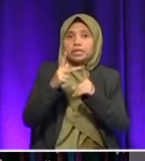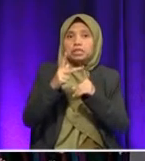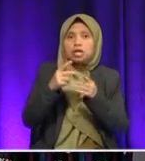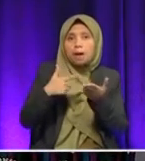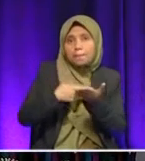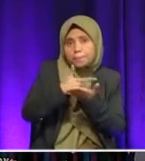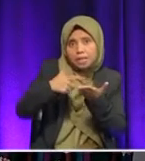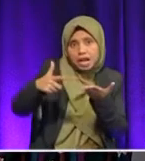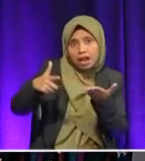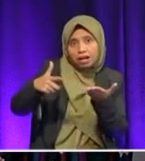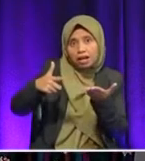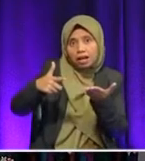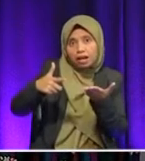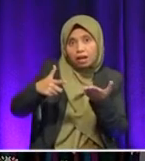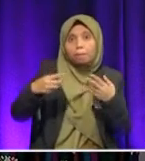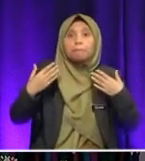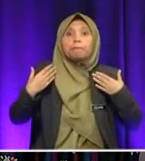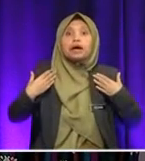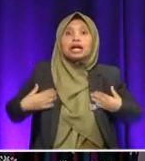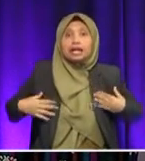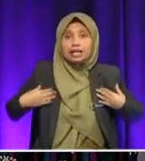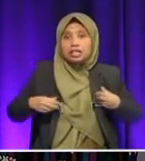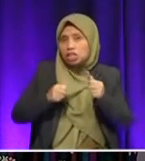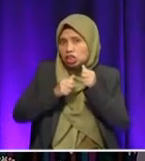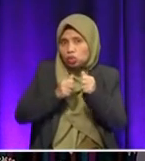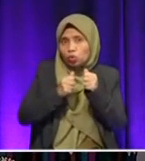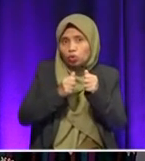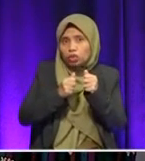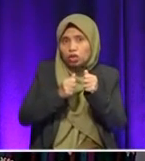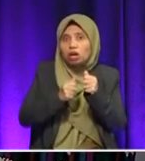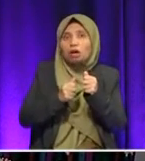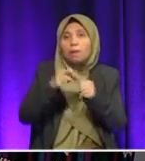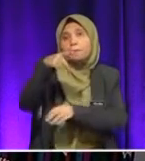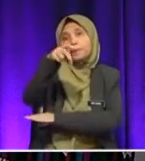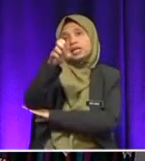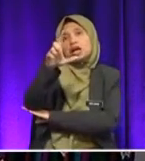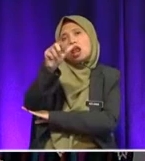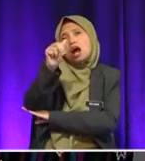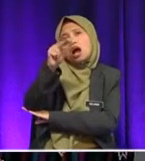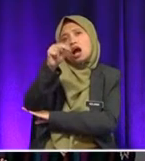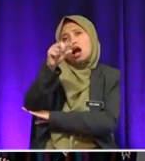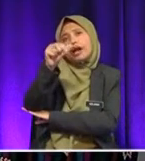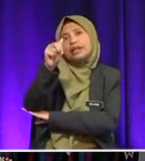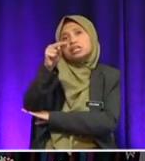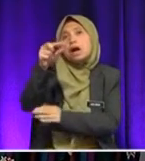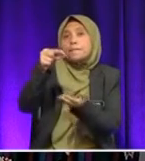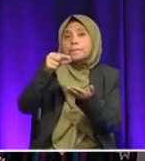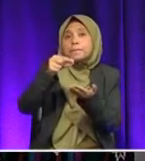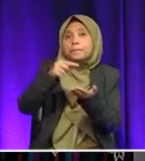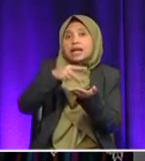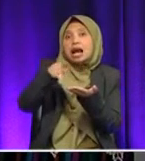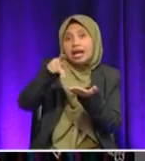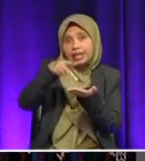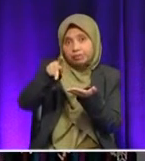Lacoste pakaian berdasarkan kehendak pelanggan sebab Bila kita ingin membuat satu pakaian kecilnya lah